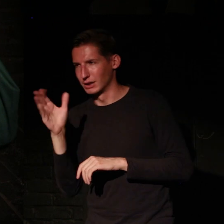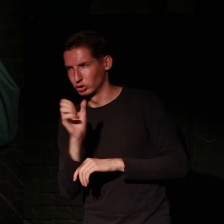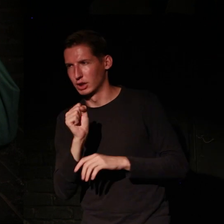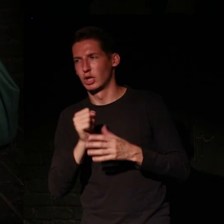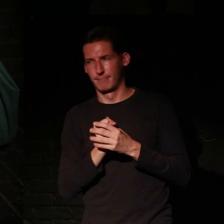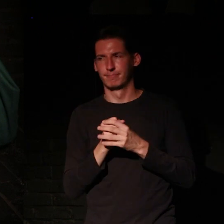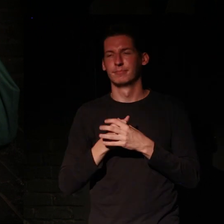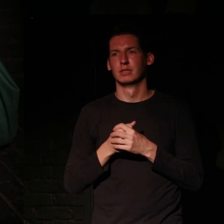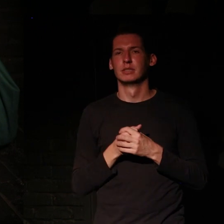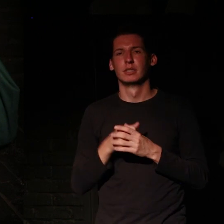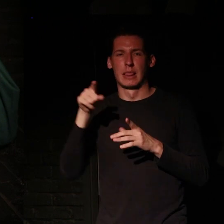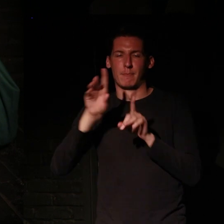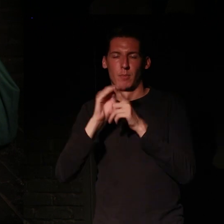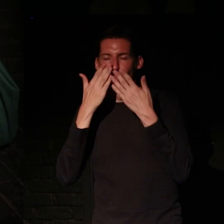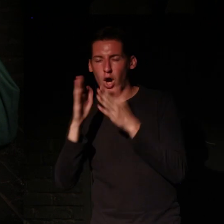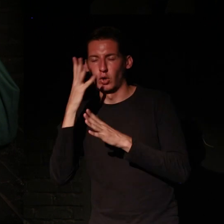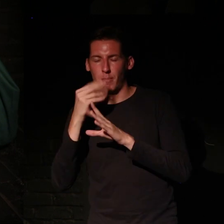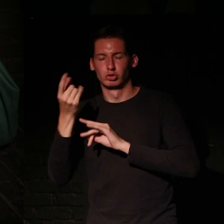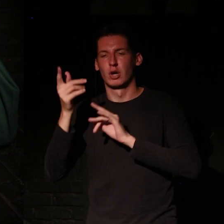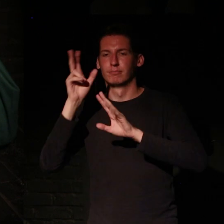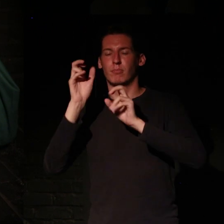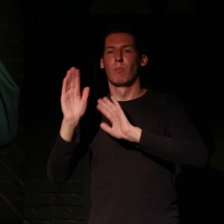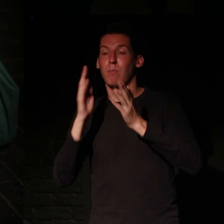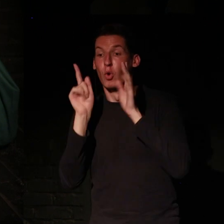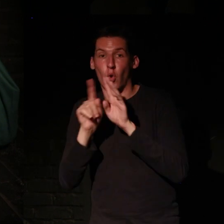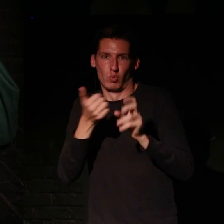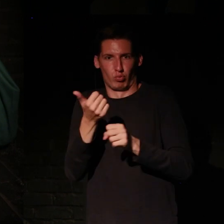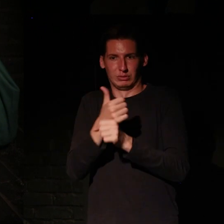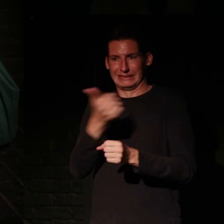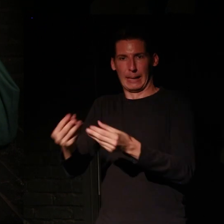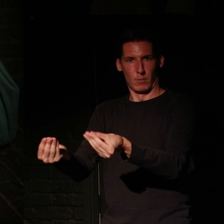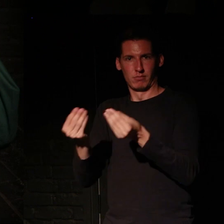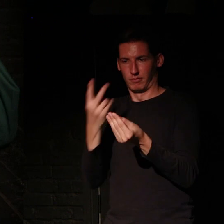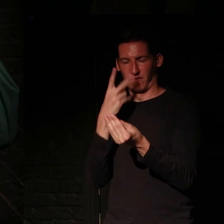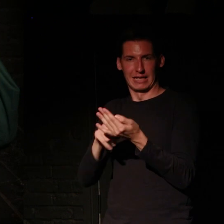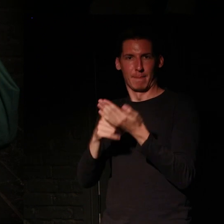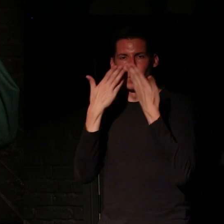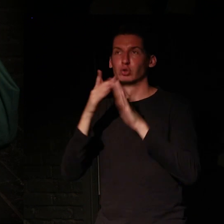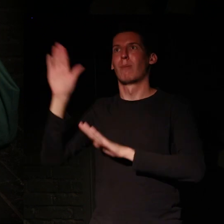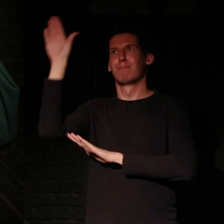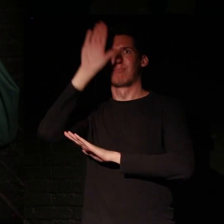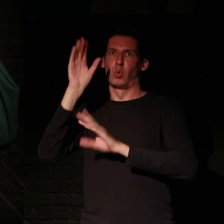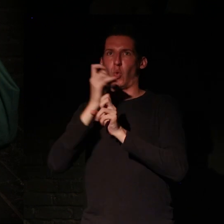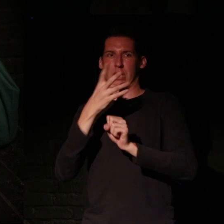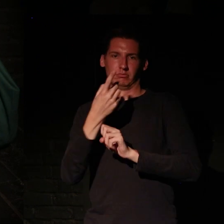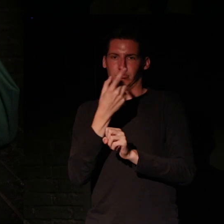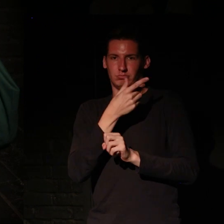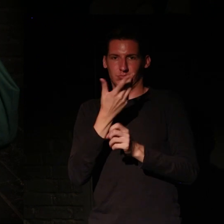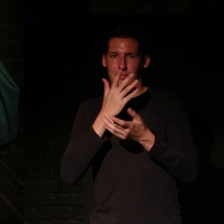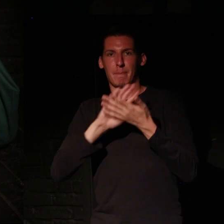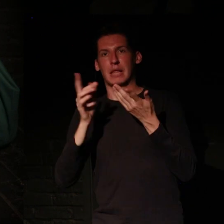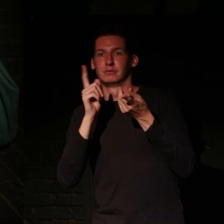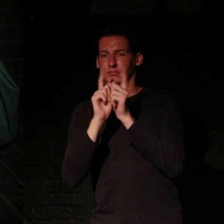taka wzmianka. No to już pokazuje także, że o Bogu tak jednoznacznie jako mężczyźnie nie da